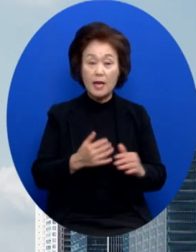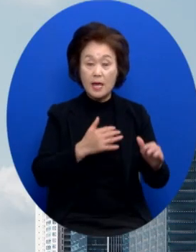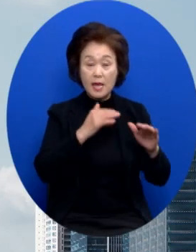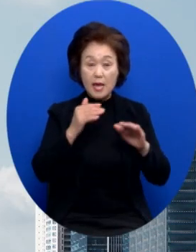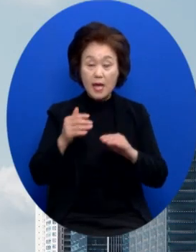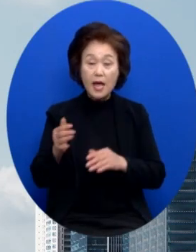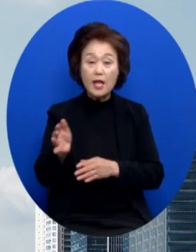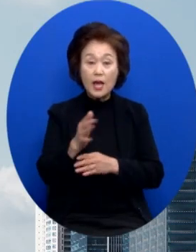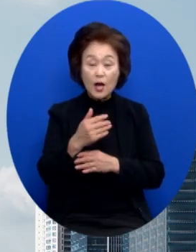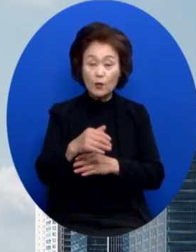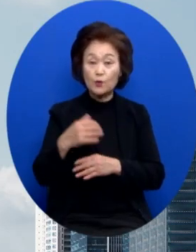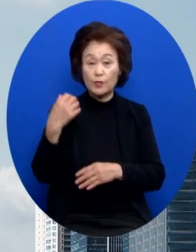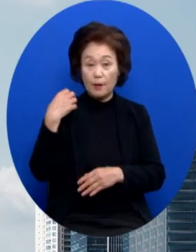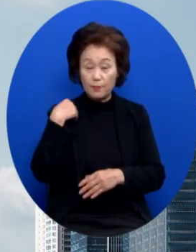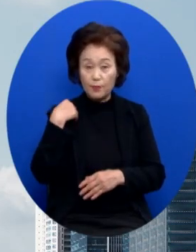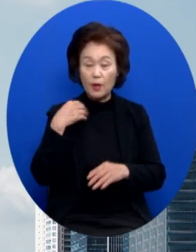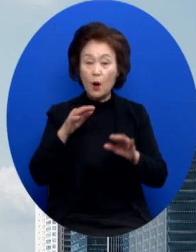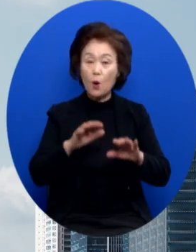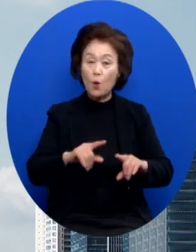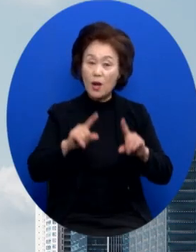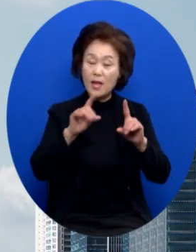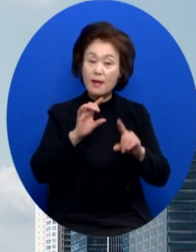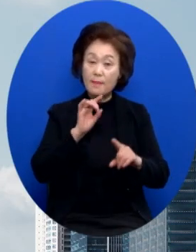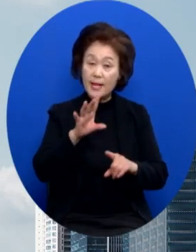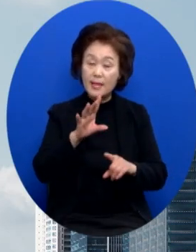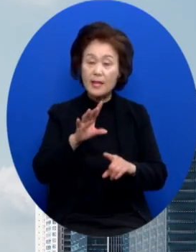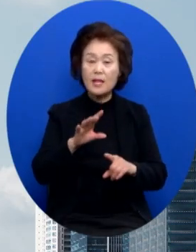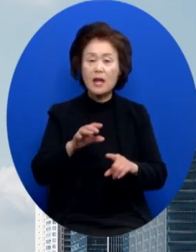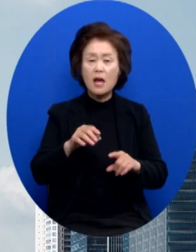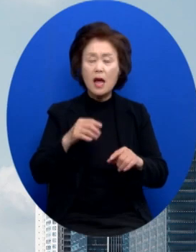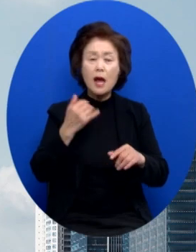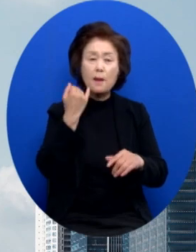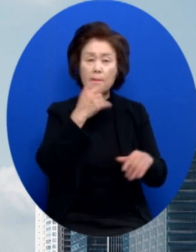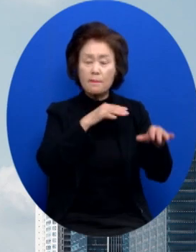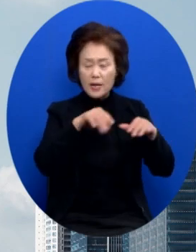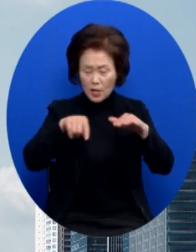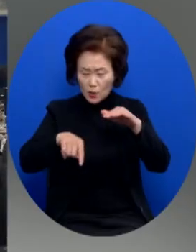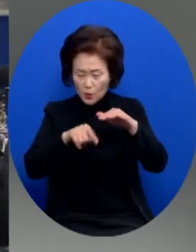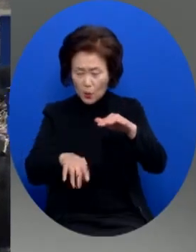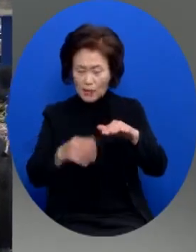해양수산부가 올 한 해에만 바닷속에서 1,000톤이 넘는 쓰레기를 수거했습니다.